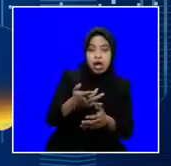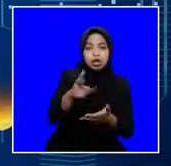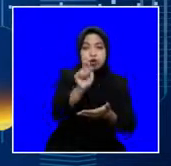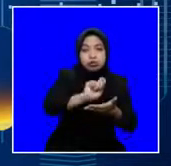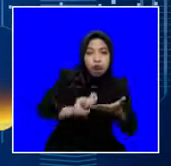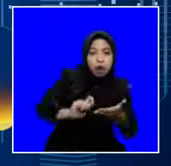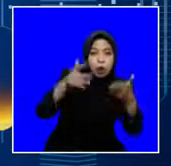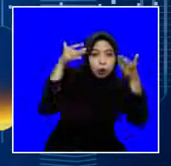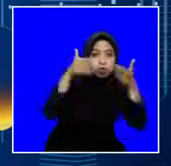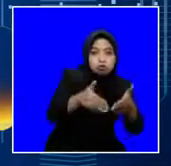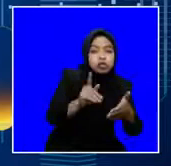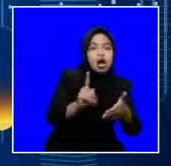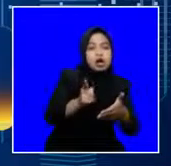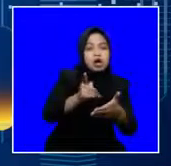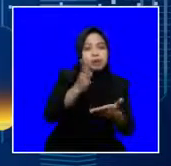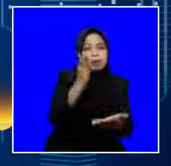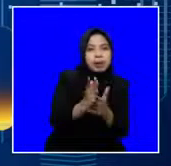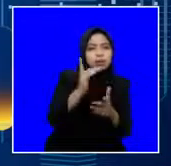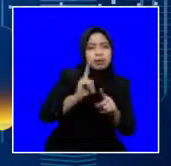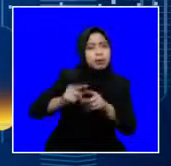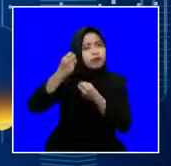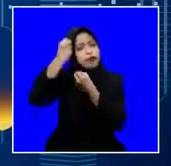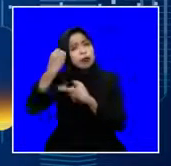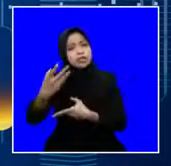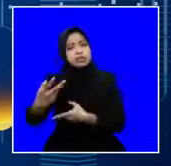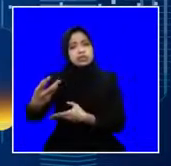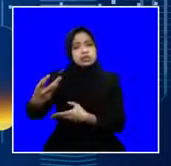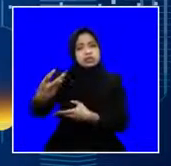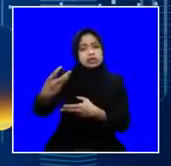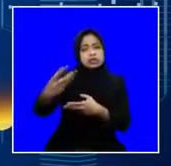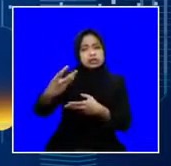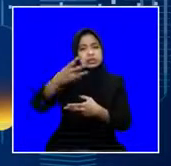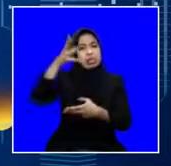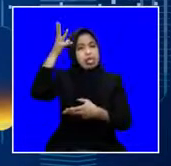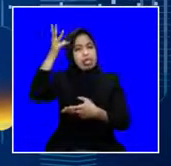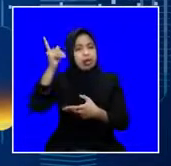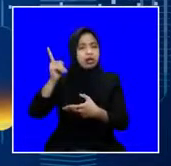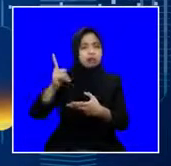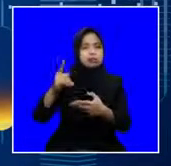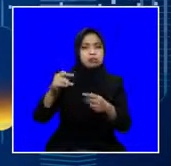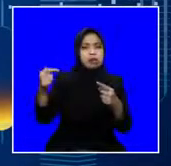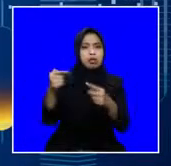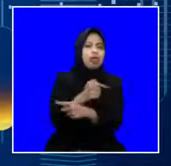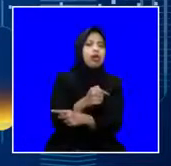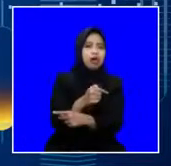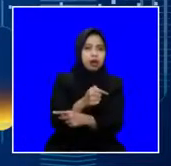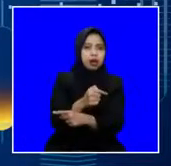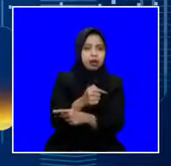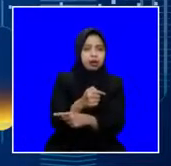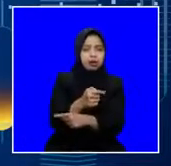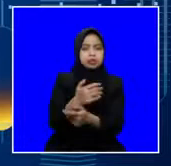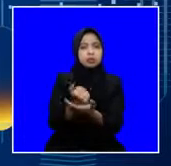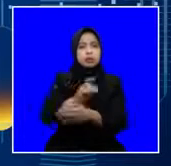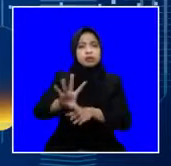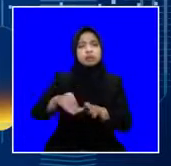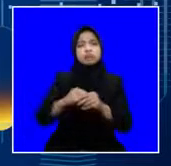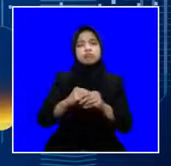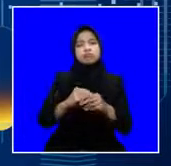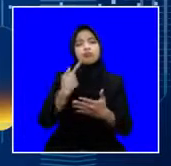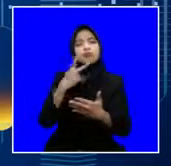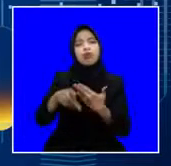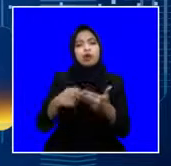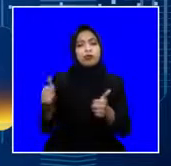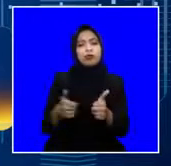dan prodi yang tepat, tapi karena informasi tidak sampai, kemudian jadi urung, ya, discouraged gitu untuk terlibat di dalam program. Jadi itu akan